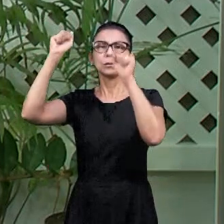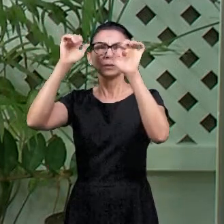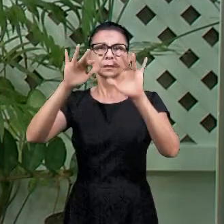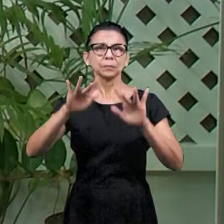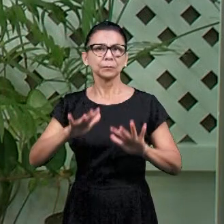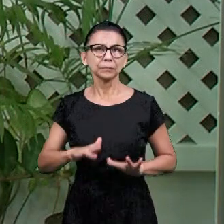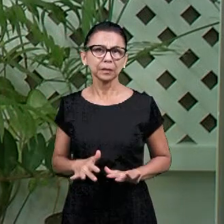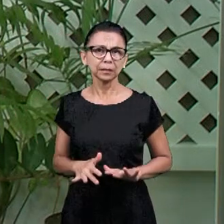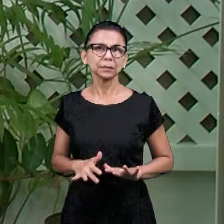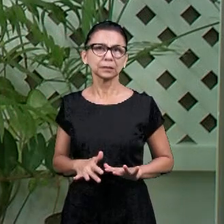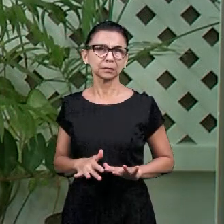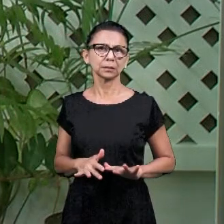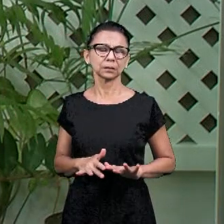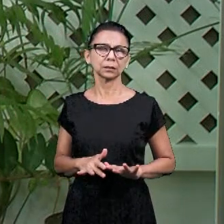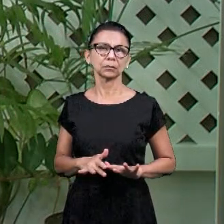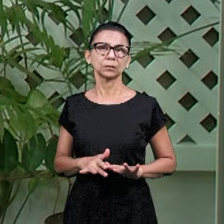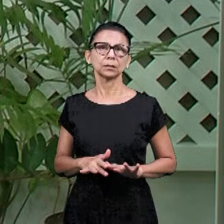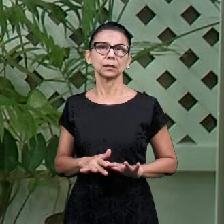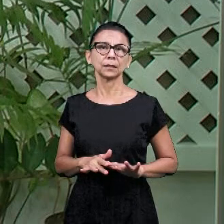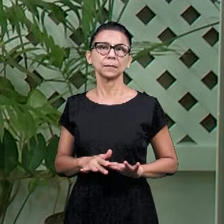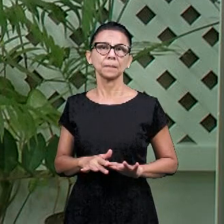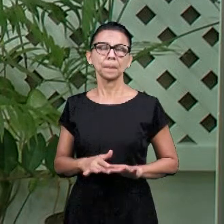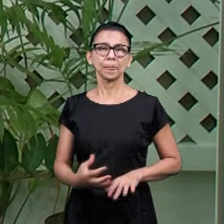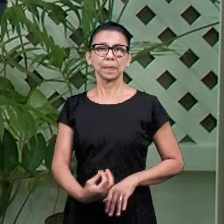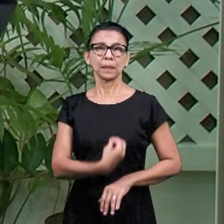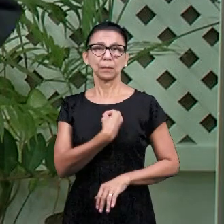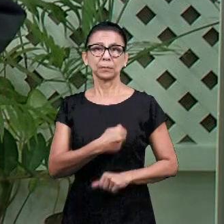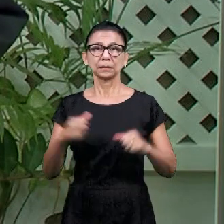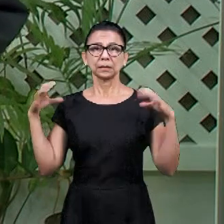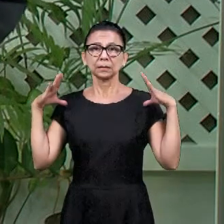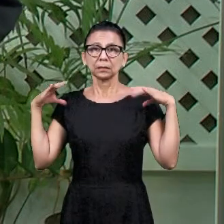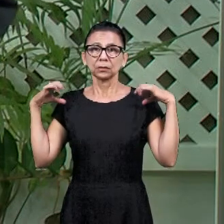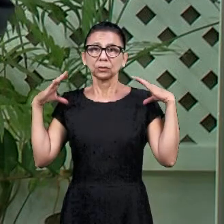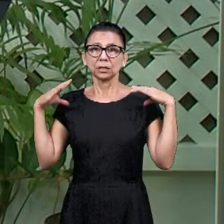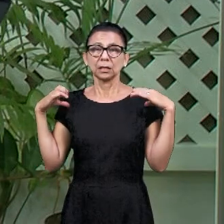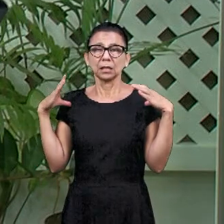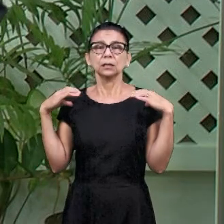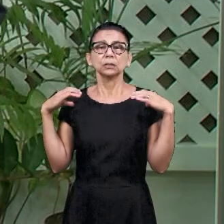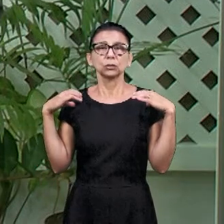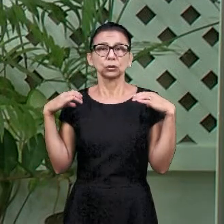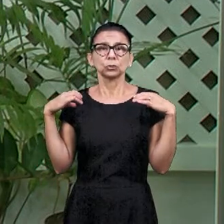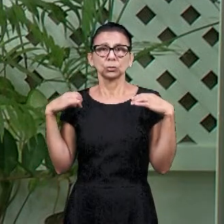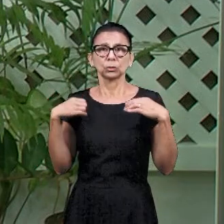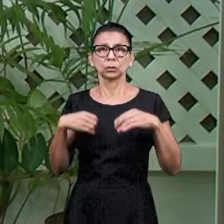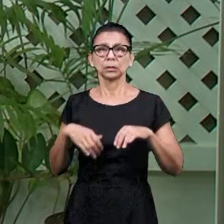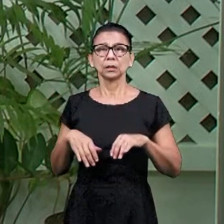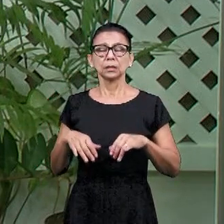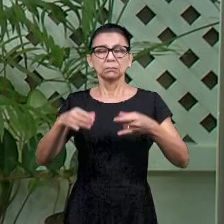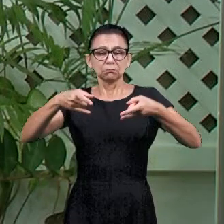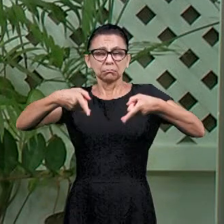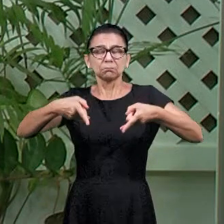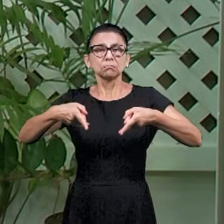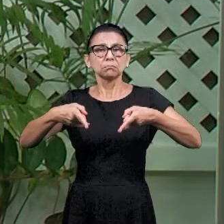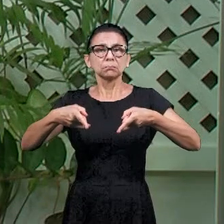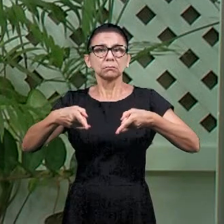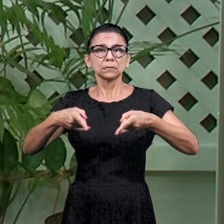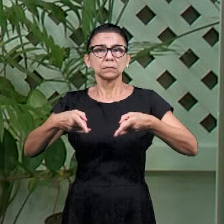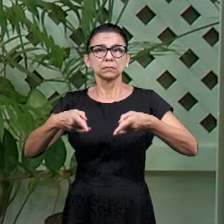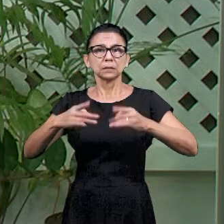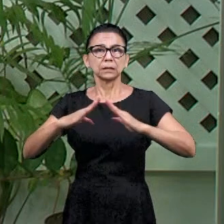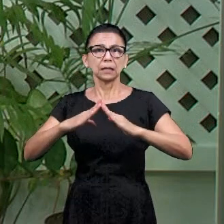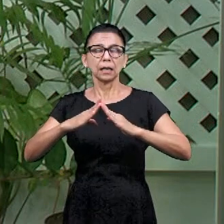besoin de l'orientation du Seigneur, de la bénédiction, de la visitation continue, de la présence des anges